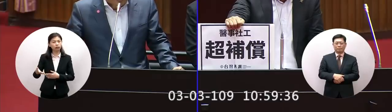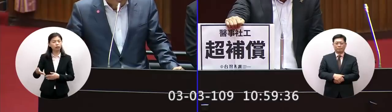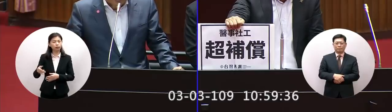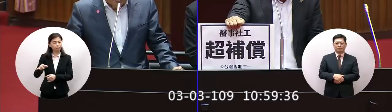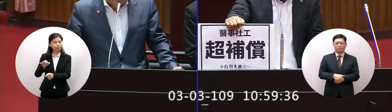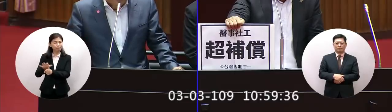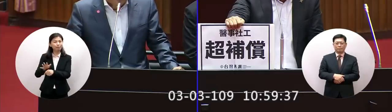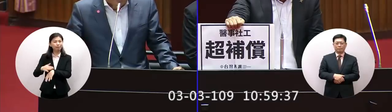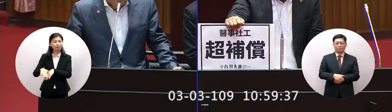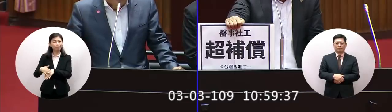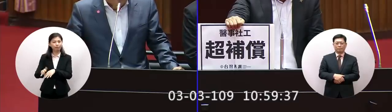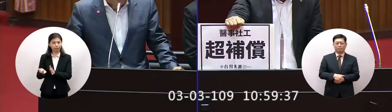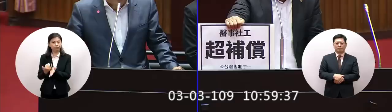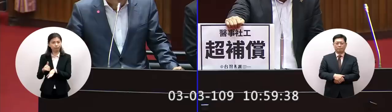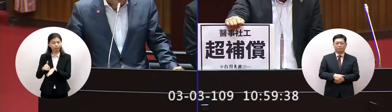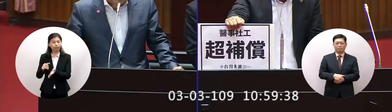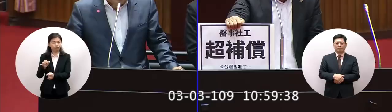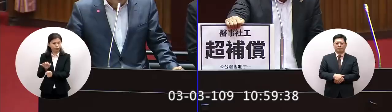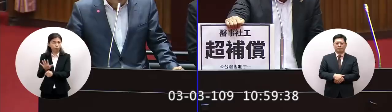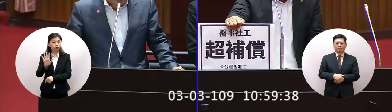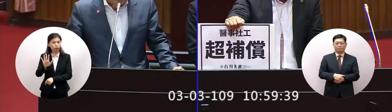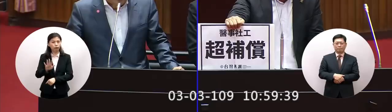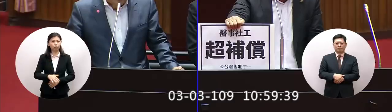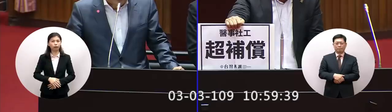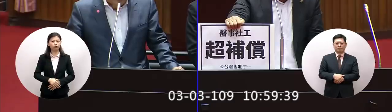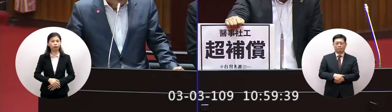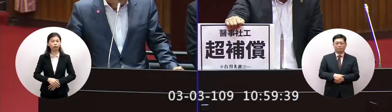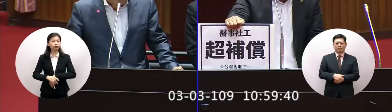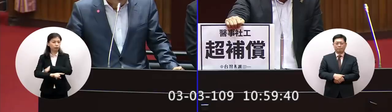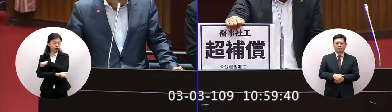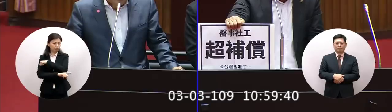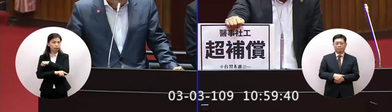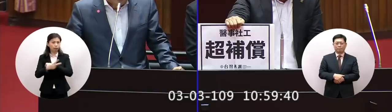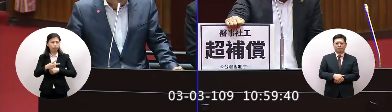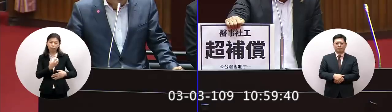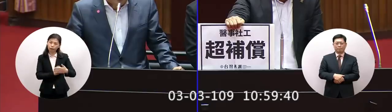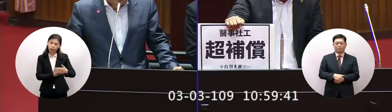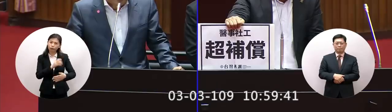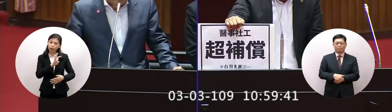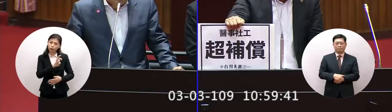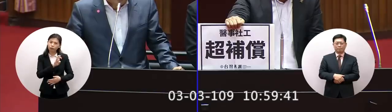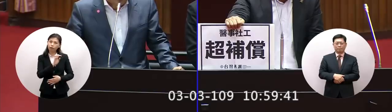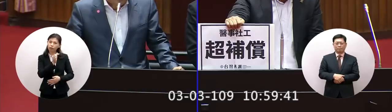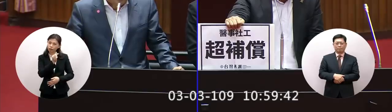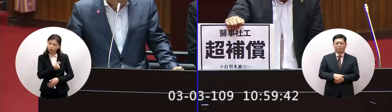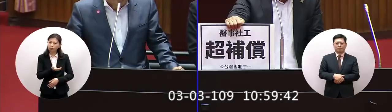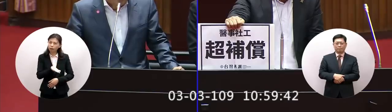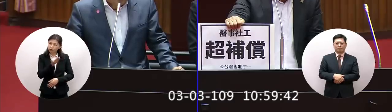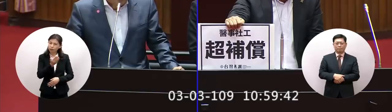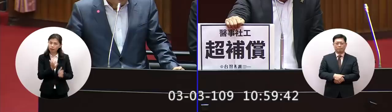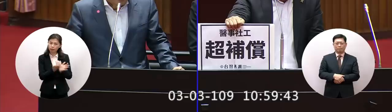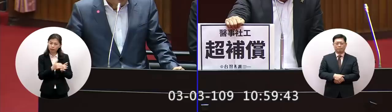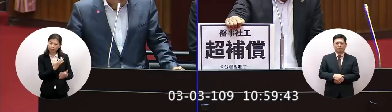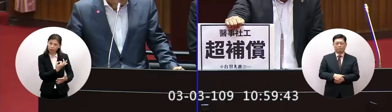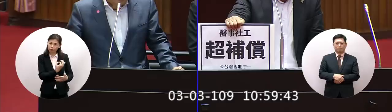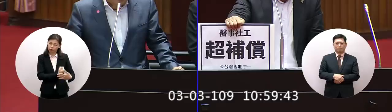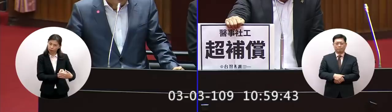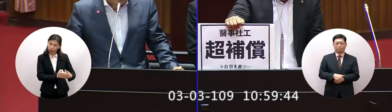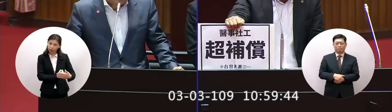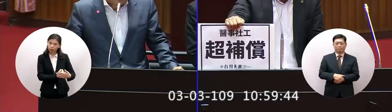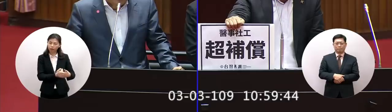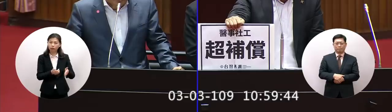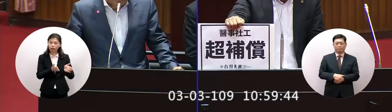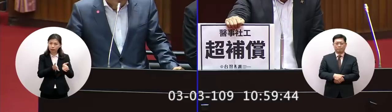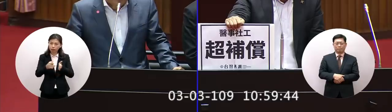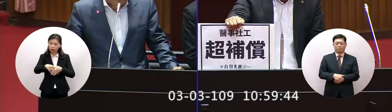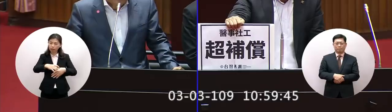相关的补偿，也会编列相关的费用。那最后我们会留一笔大概40亿点多的一个预备金，好，针对各种